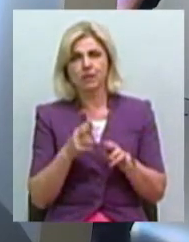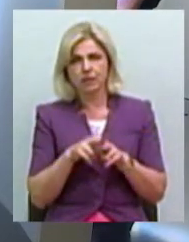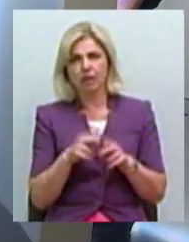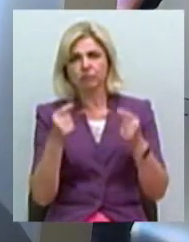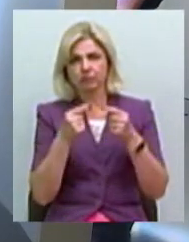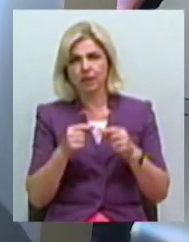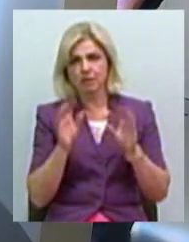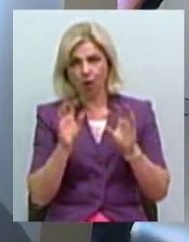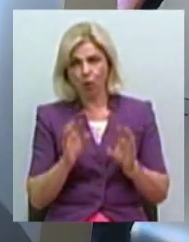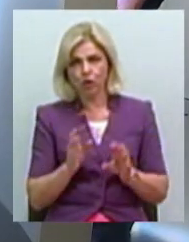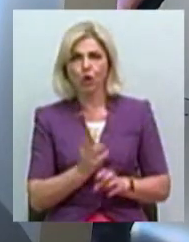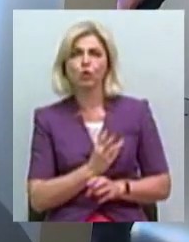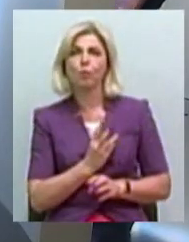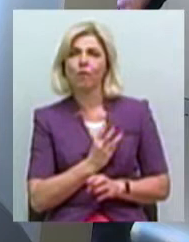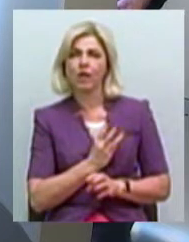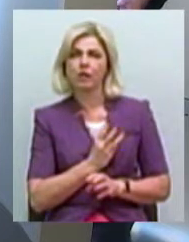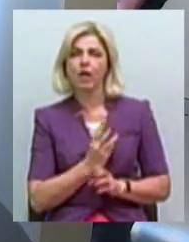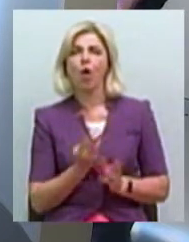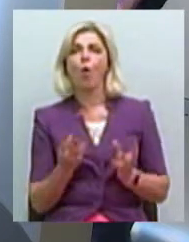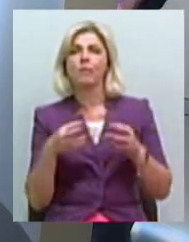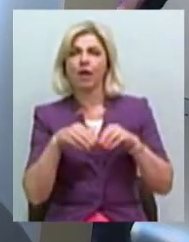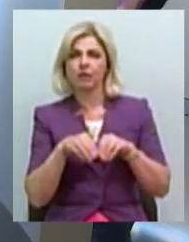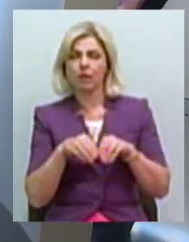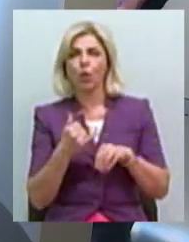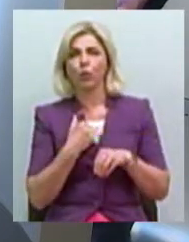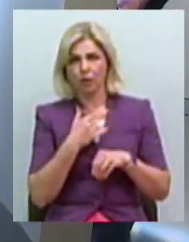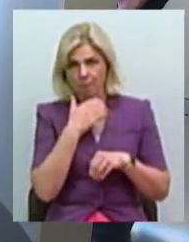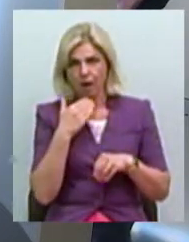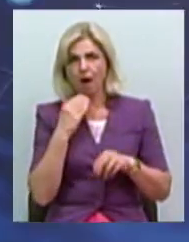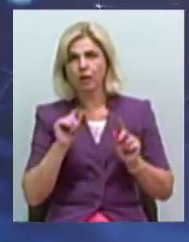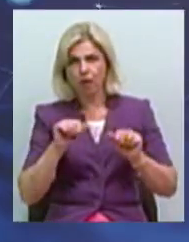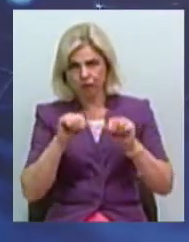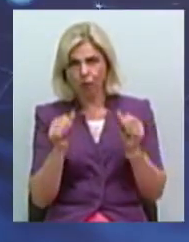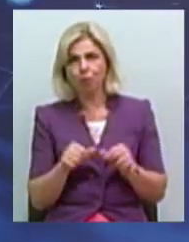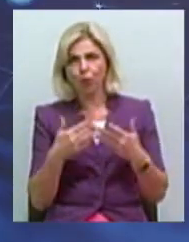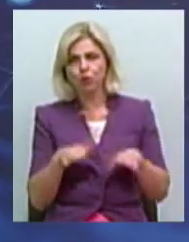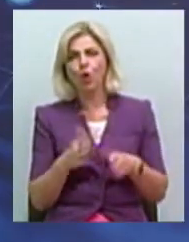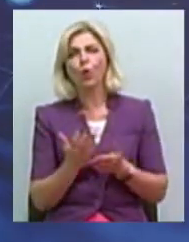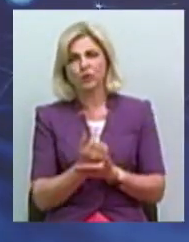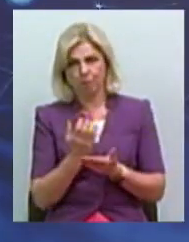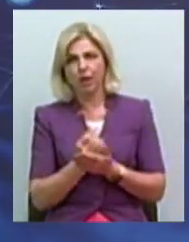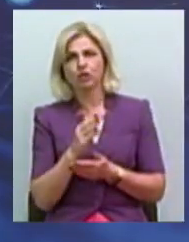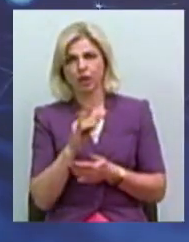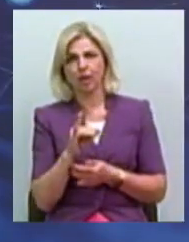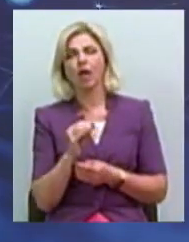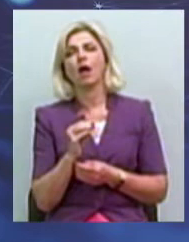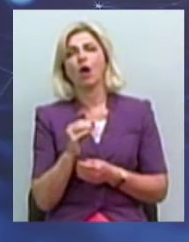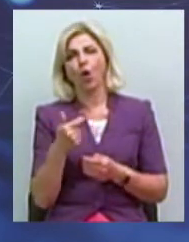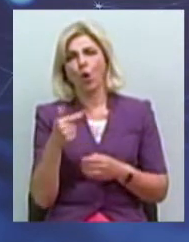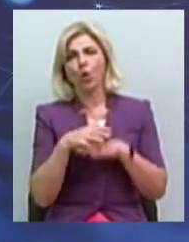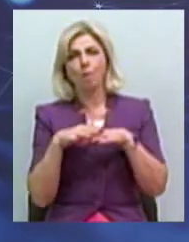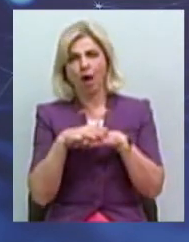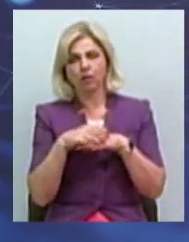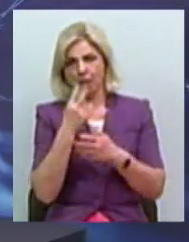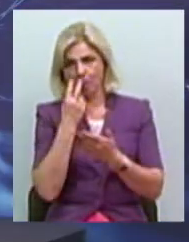об'єднання. У нас вже багато сформованих успішних громад, які показують приклад не тільки на території області, а й на всю